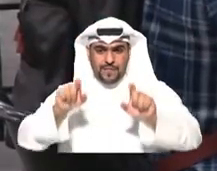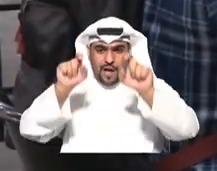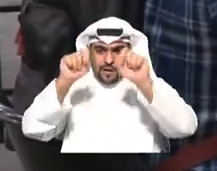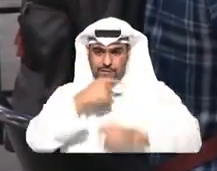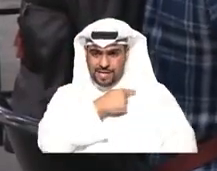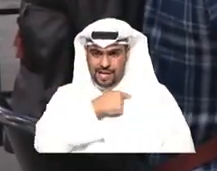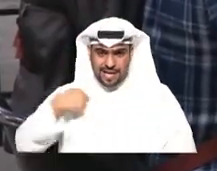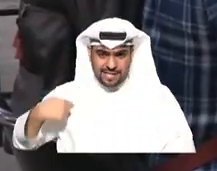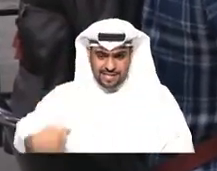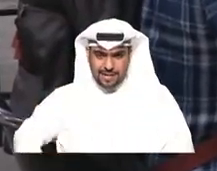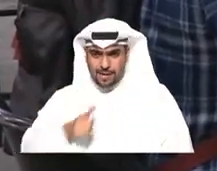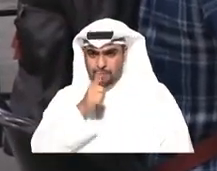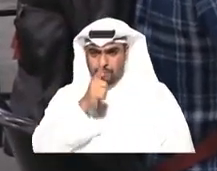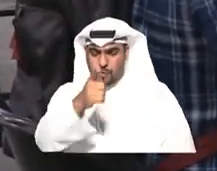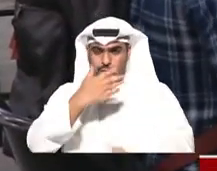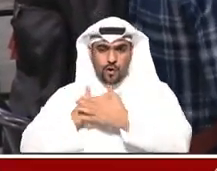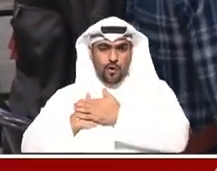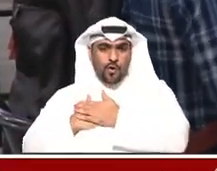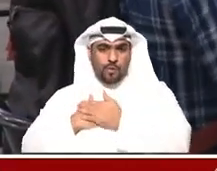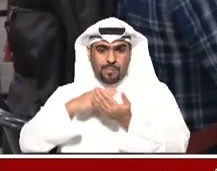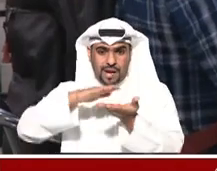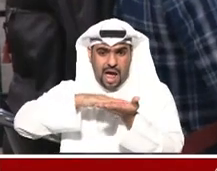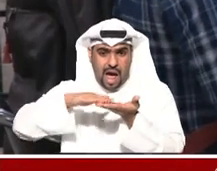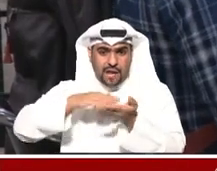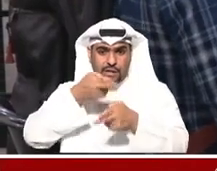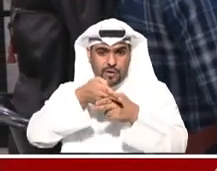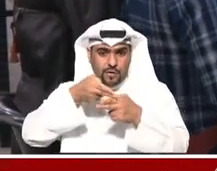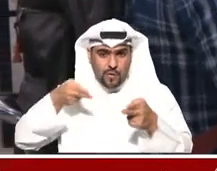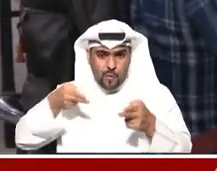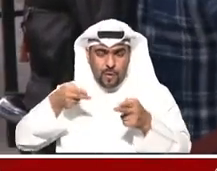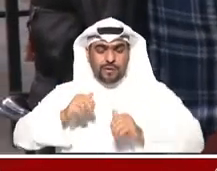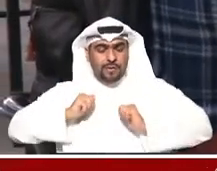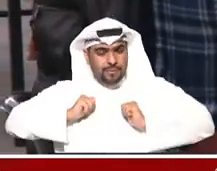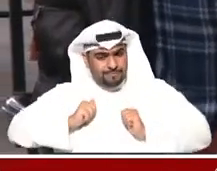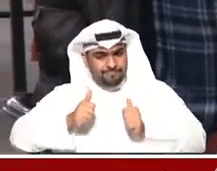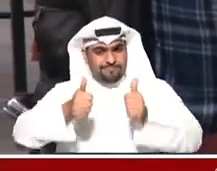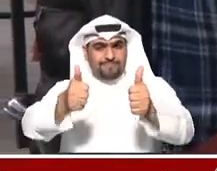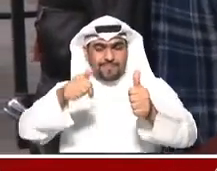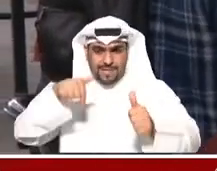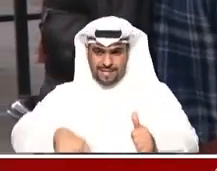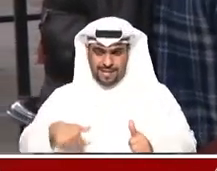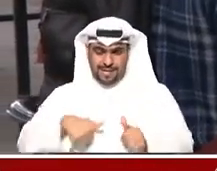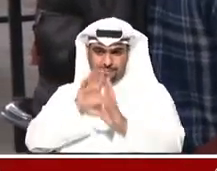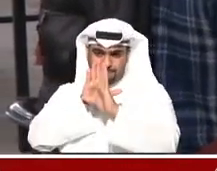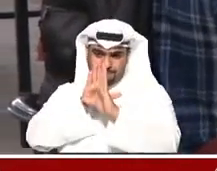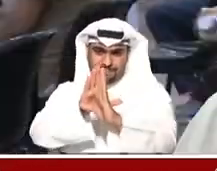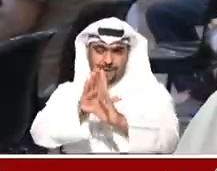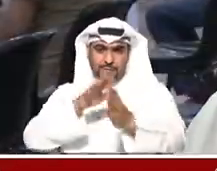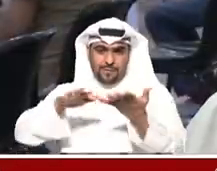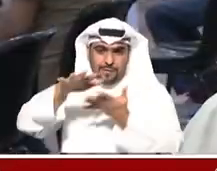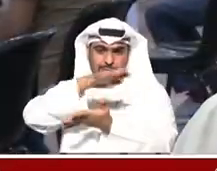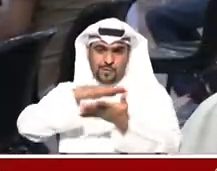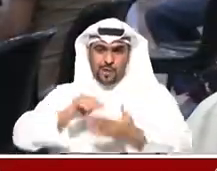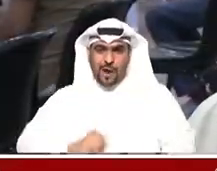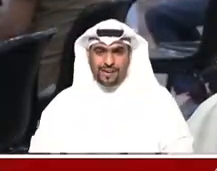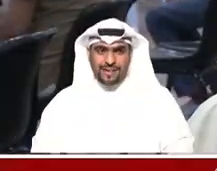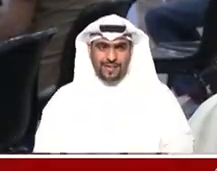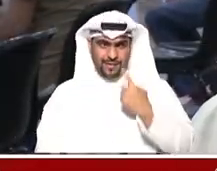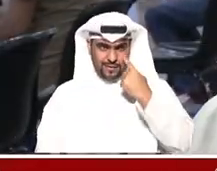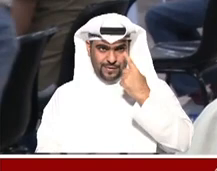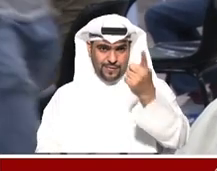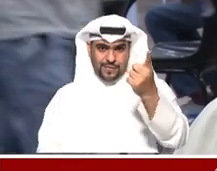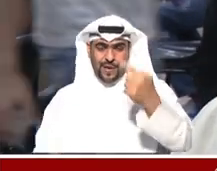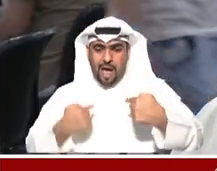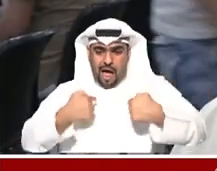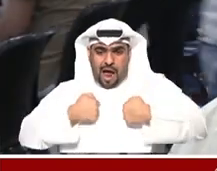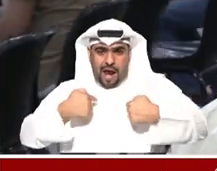أكدوا أن حب هذه الأرض دفعهم إلى الوقوف معها في هذه الأزمة. صحيح أنا لبناني